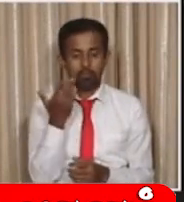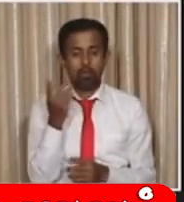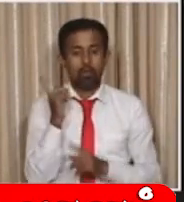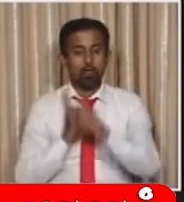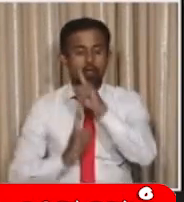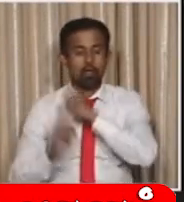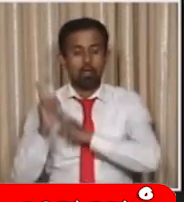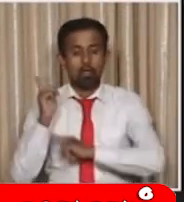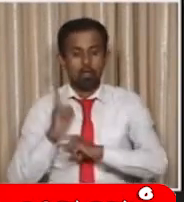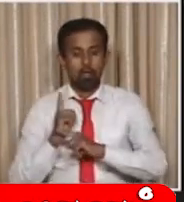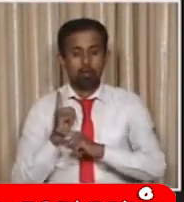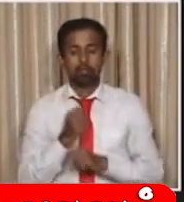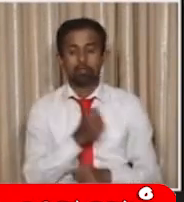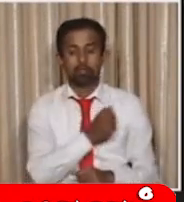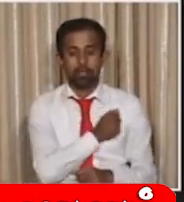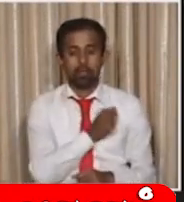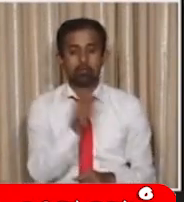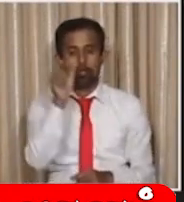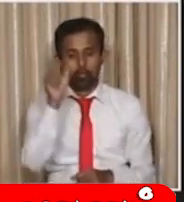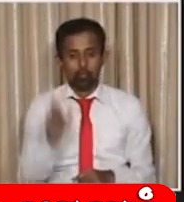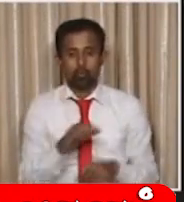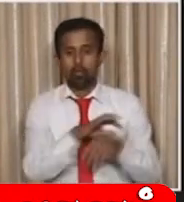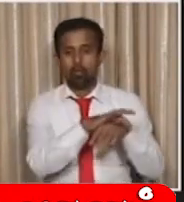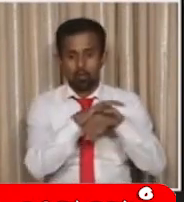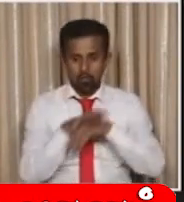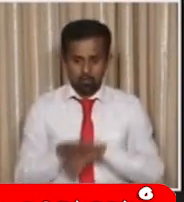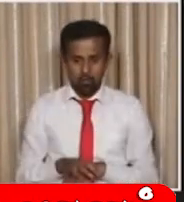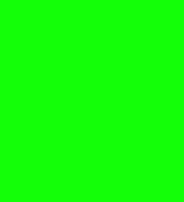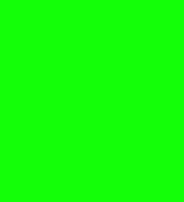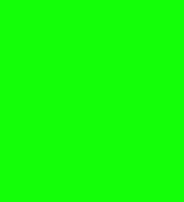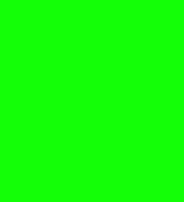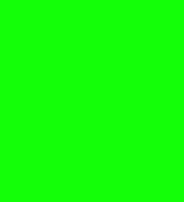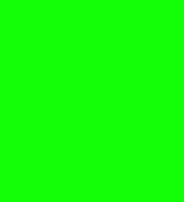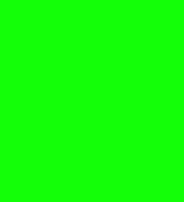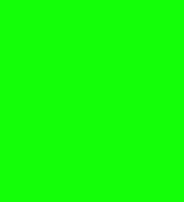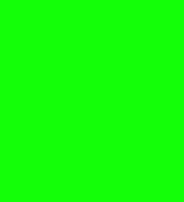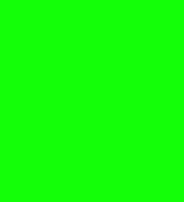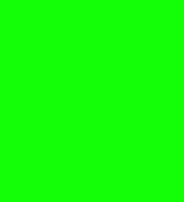தூதுவரை அழைத்து கண்டனம் தெரிவித்த அலிசப்ரி அவர்களுக்கு என்னுடைய கண்டனத்தை பதிவு செய்கிறேன். நன்றி.